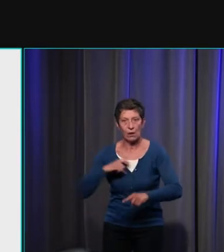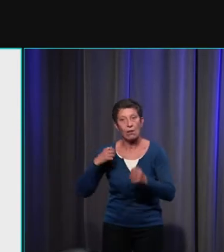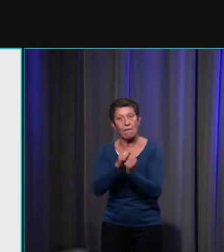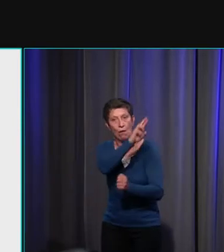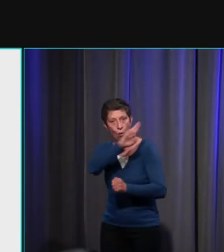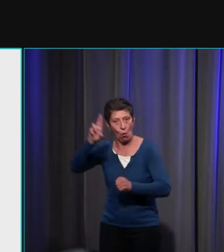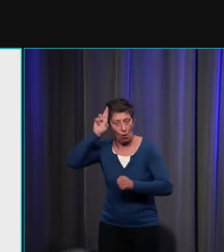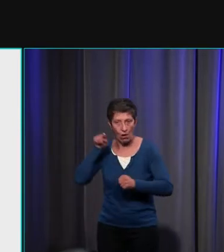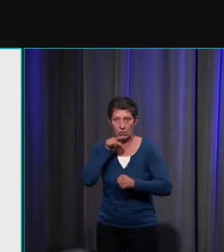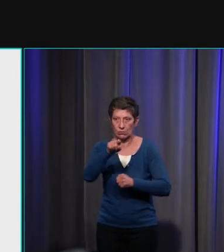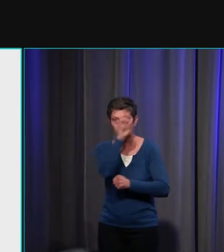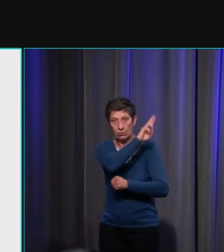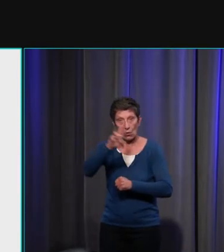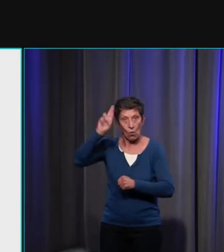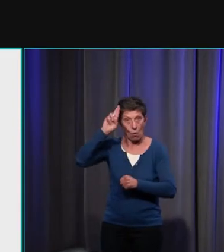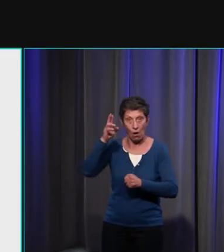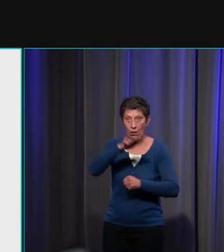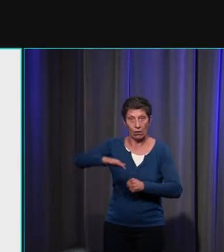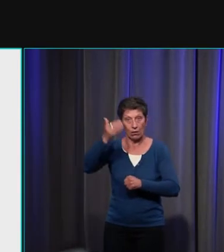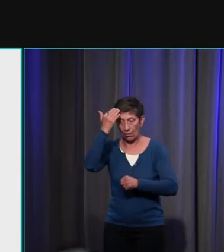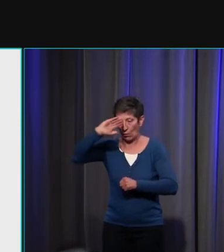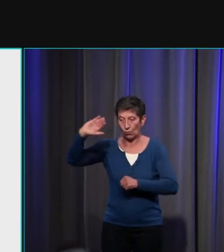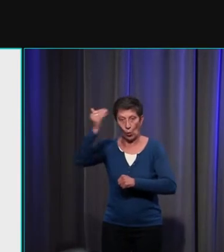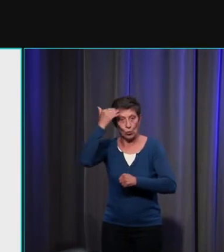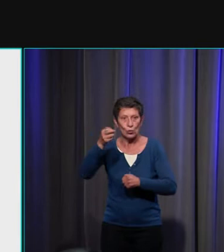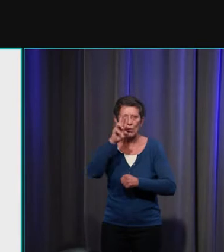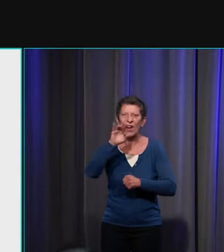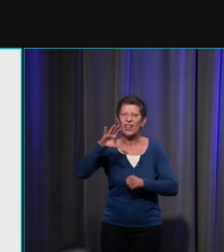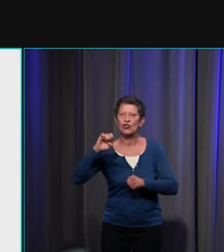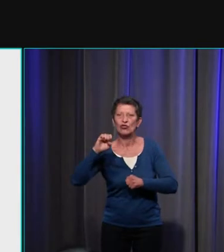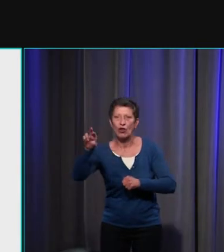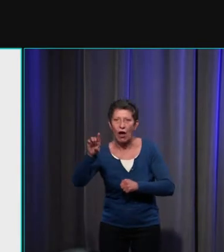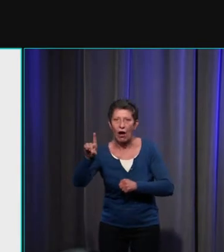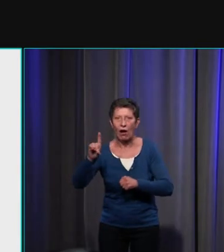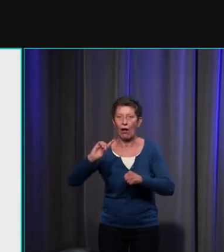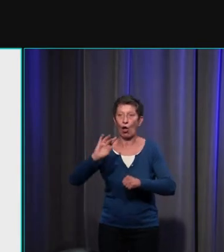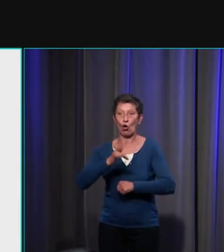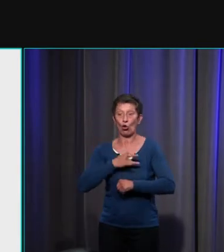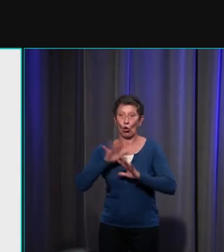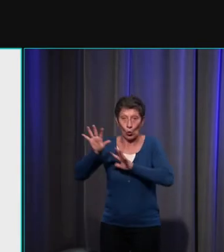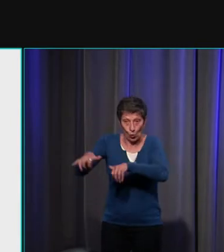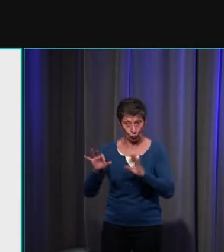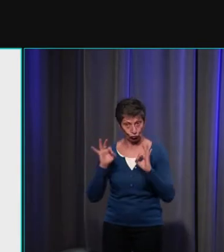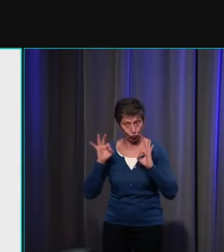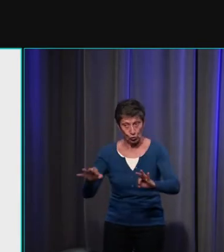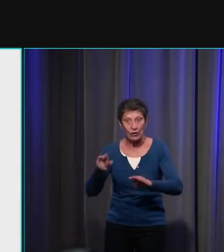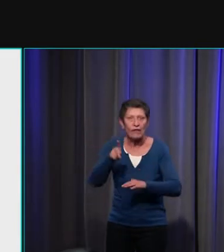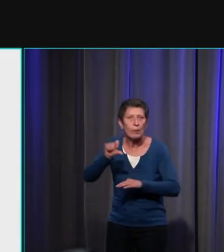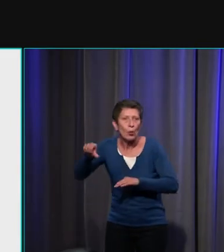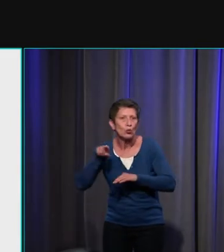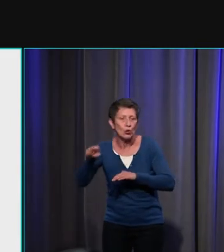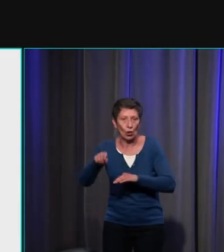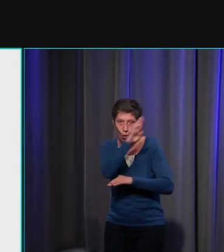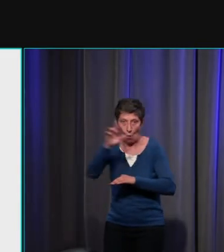particulièrement aux connue de tout le monde richard coeur de lion qui réussit après la désertion de philippe auguste le roi de france